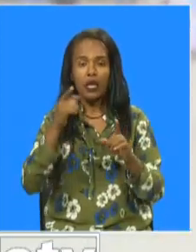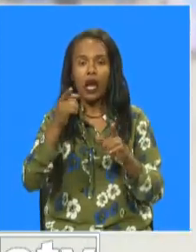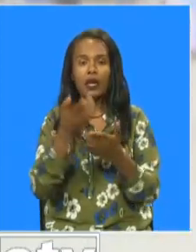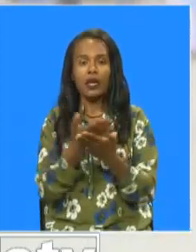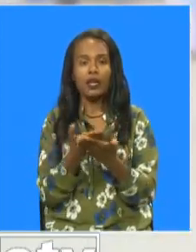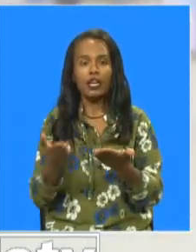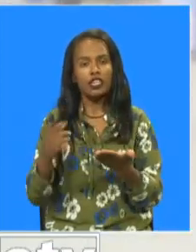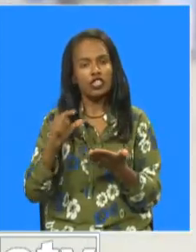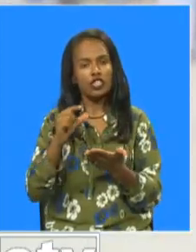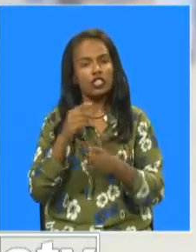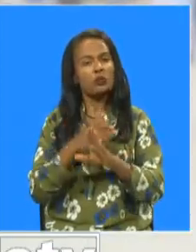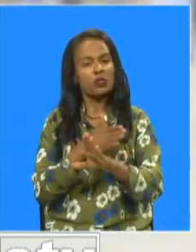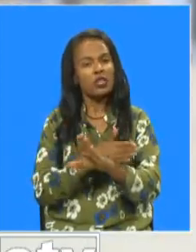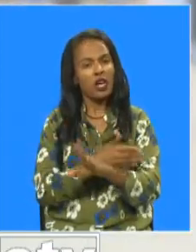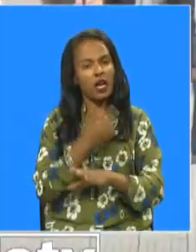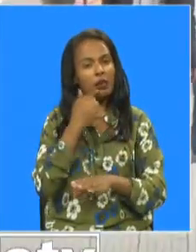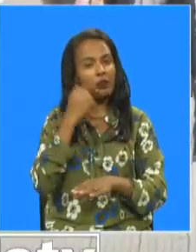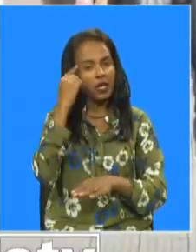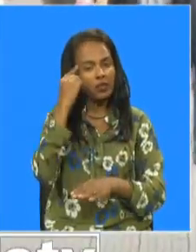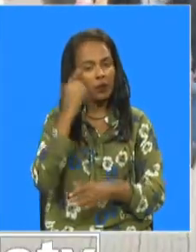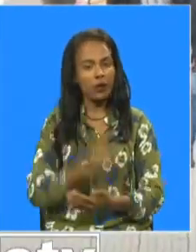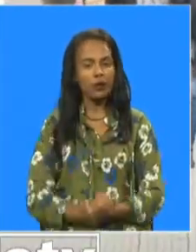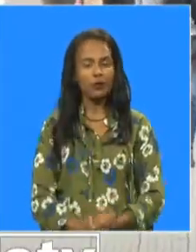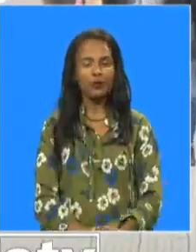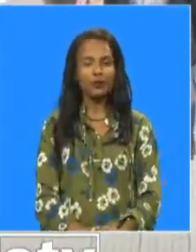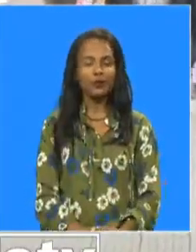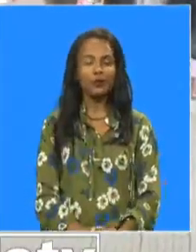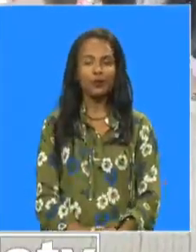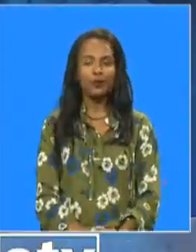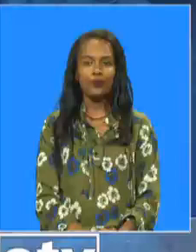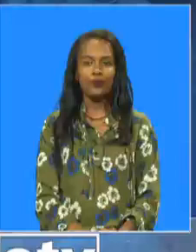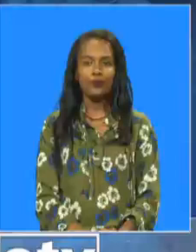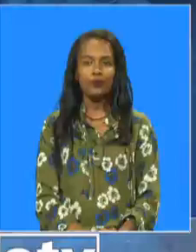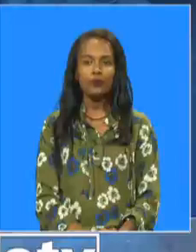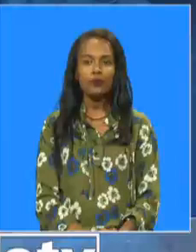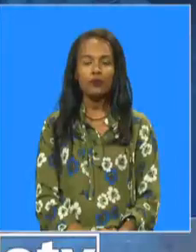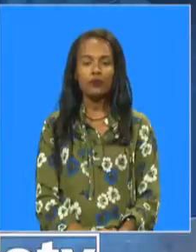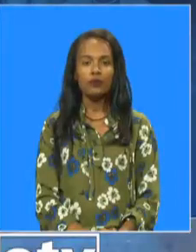ነገር ትንሽ ቢስተካከል ብዬ አስባለሁ።